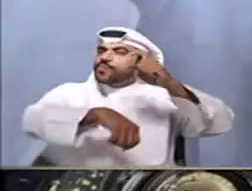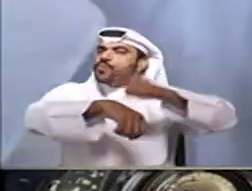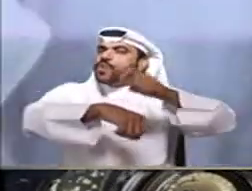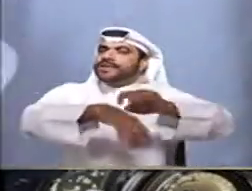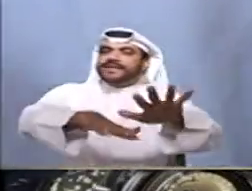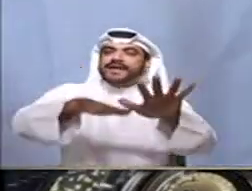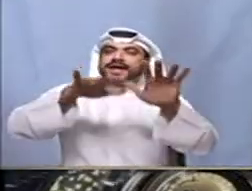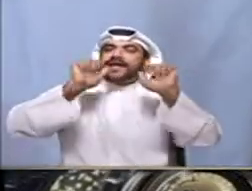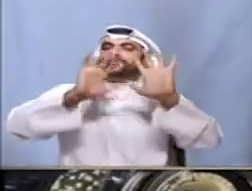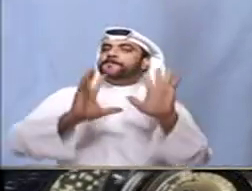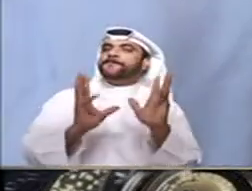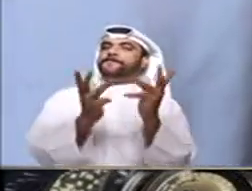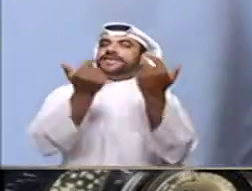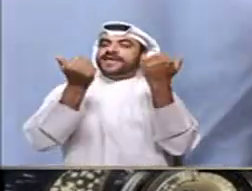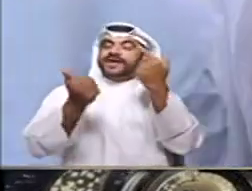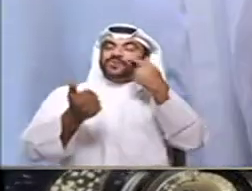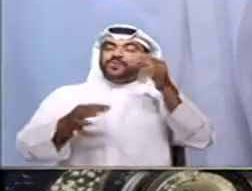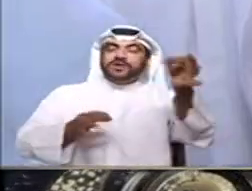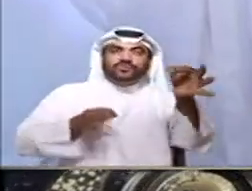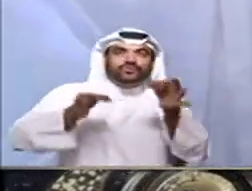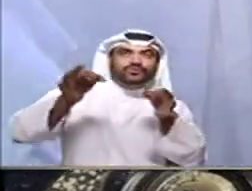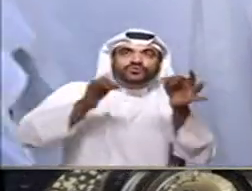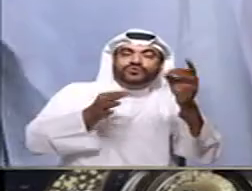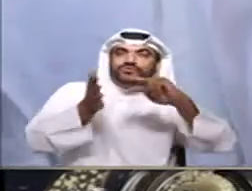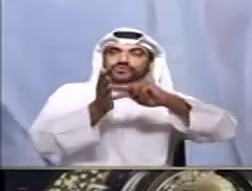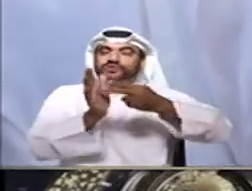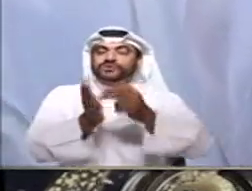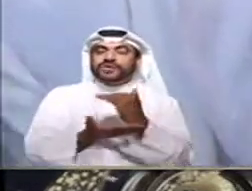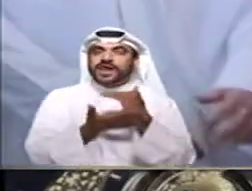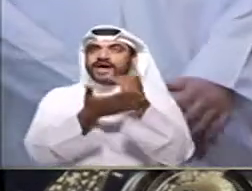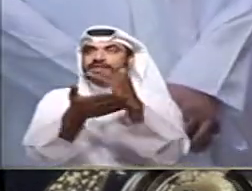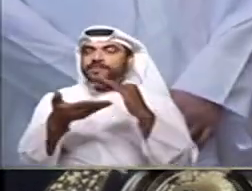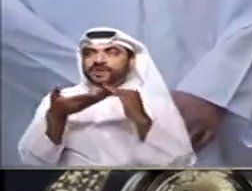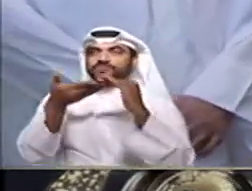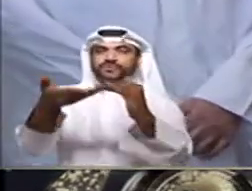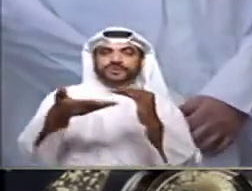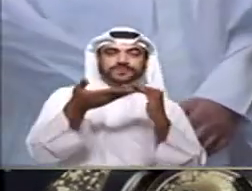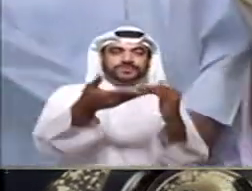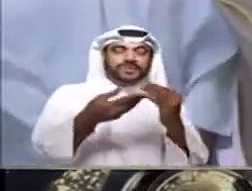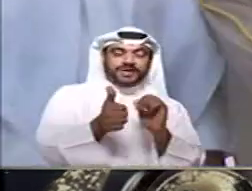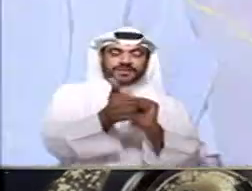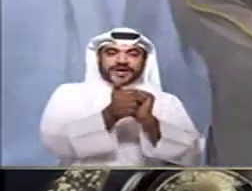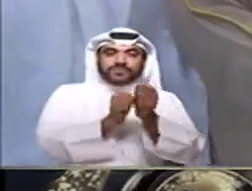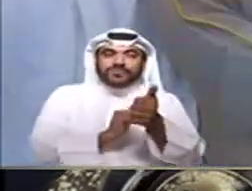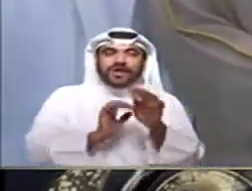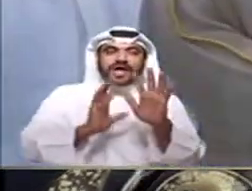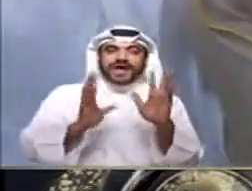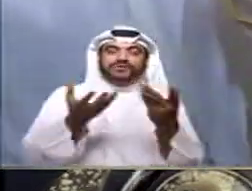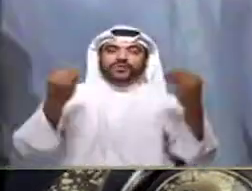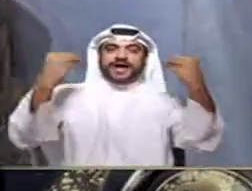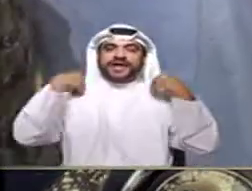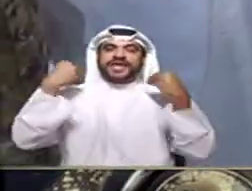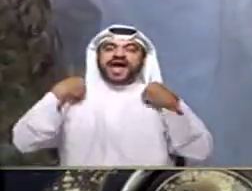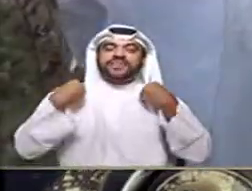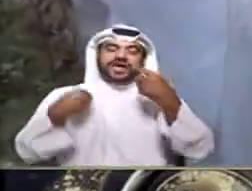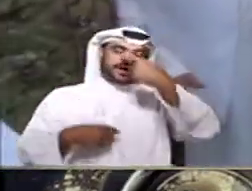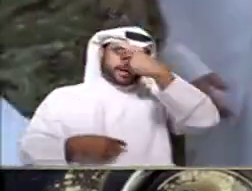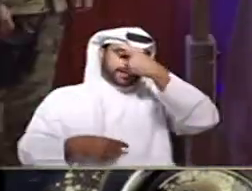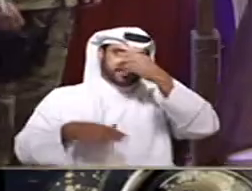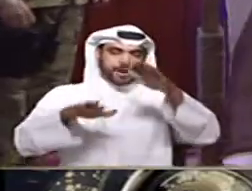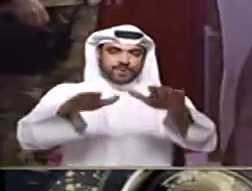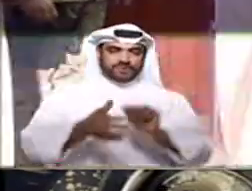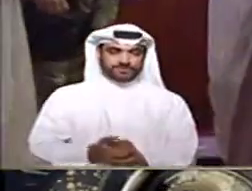هذا المشروع وأبرز مرافقه وخدماته التي يقدمها لفئة المكفوفين. وقال سمو